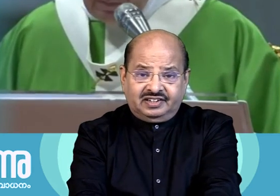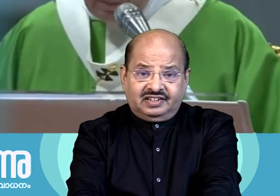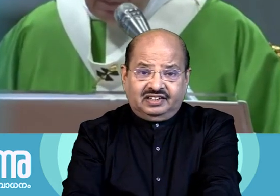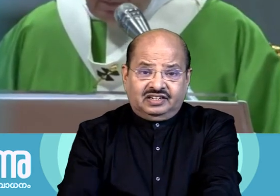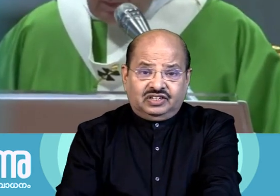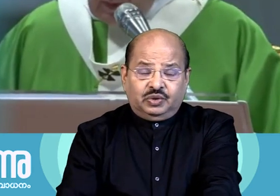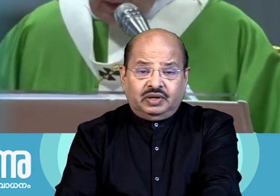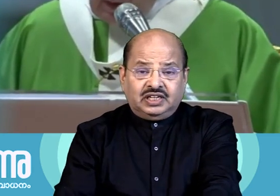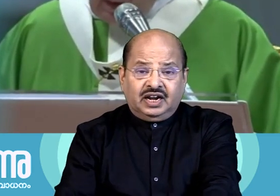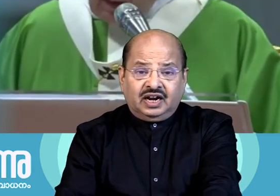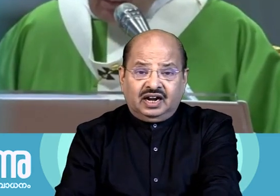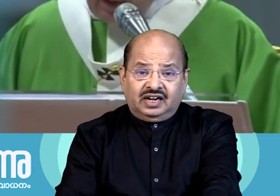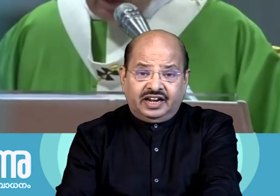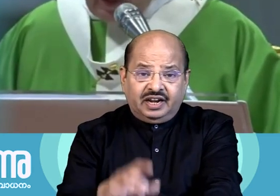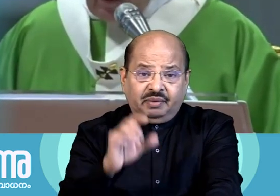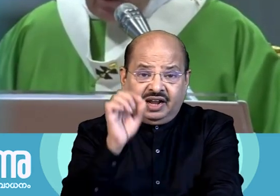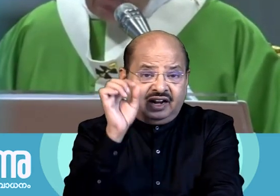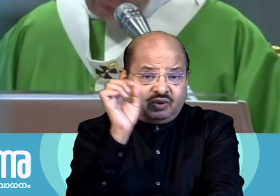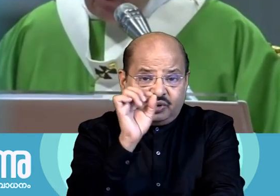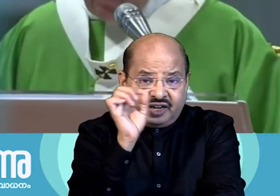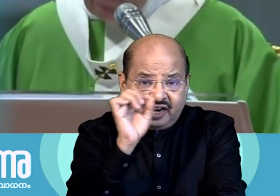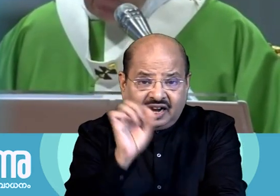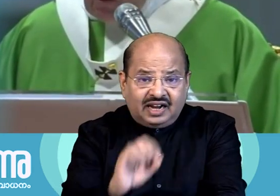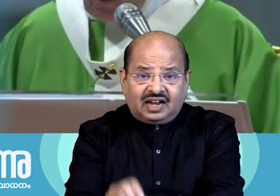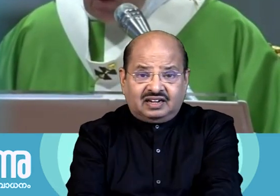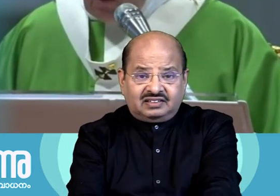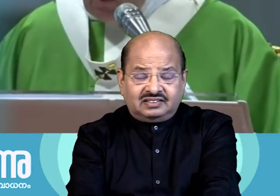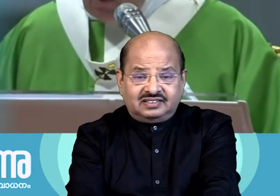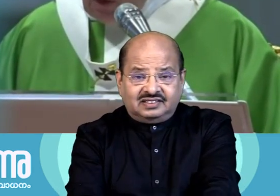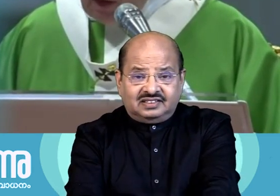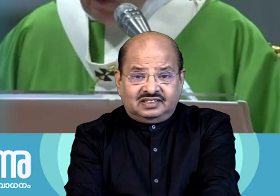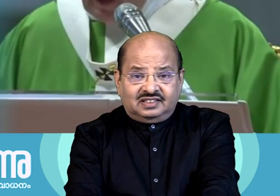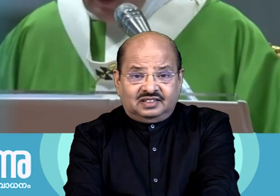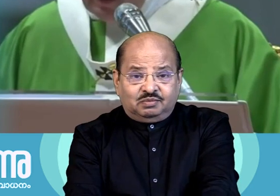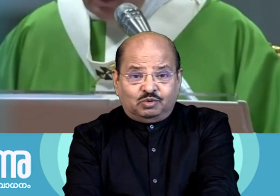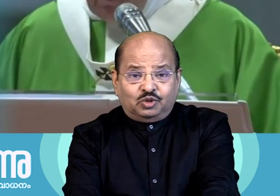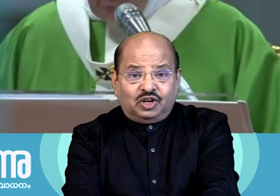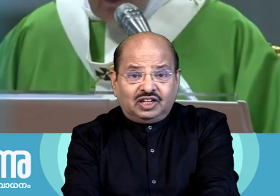കൊണ്ടിരിക്കുകയാണ്. യുവജനങ്ങൾ ഇനിമേലിൽ കുട്ടികളല്ല,